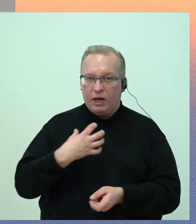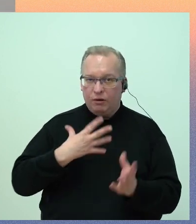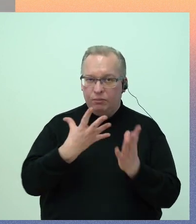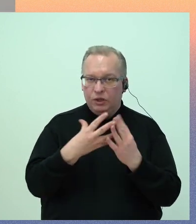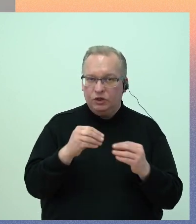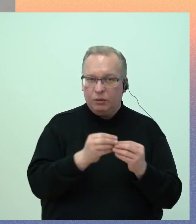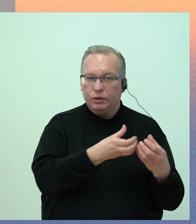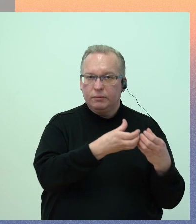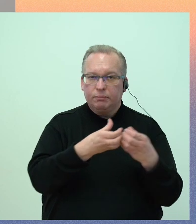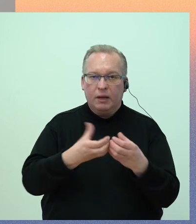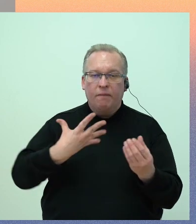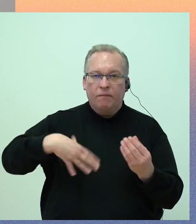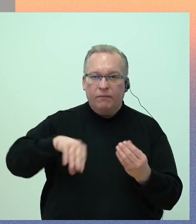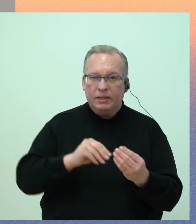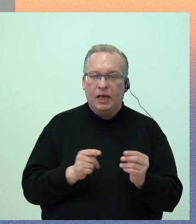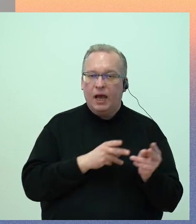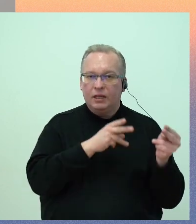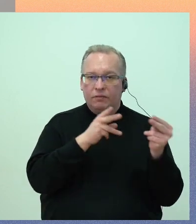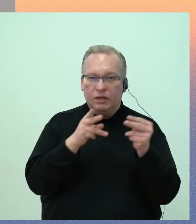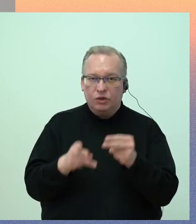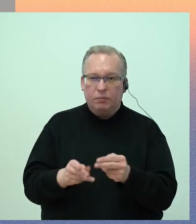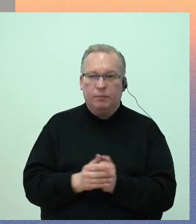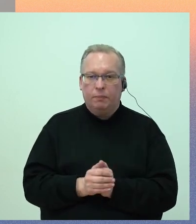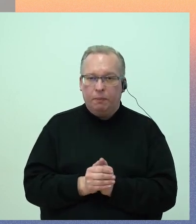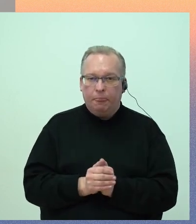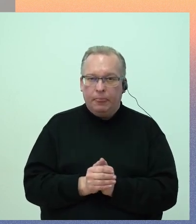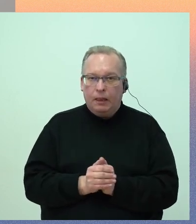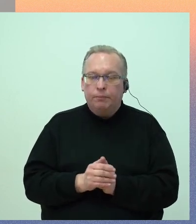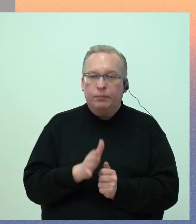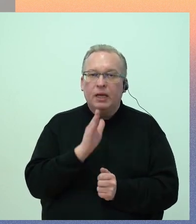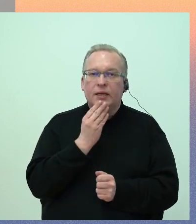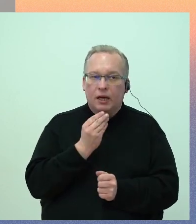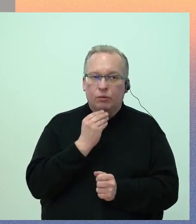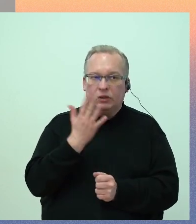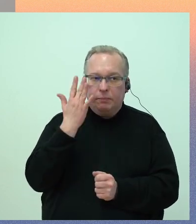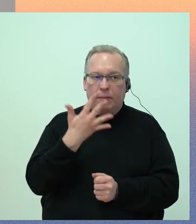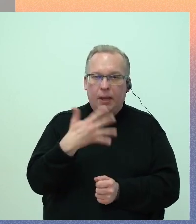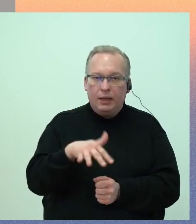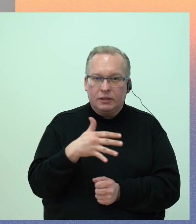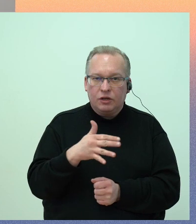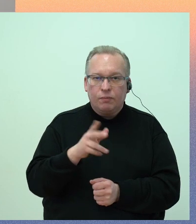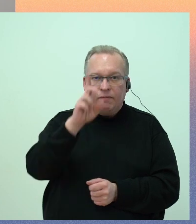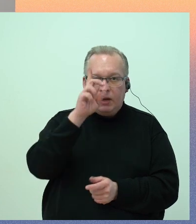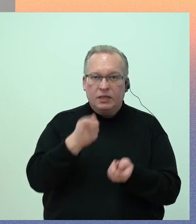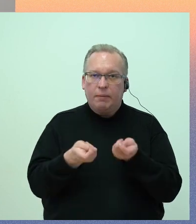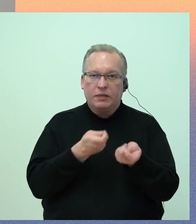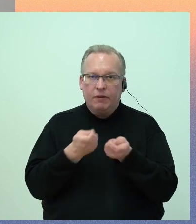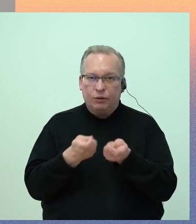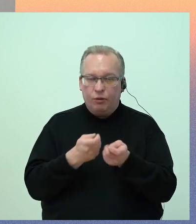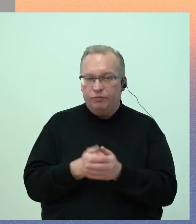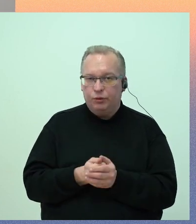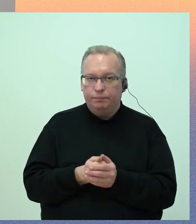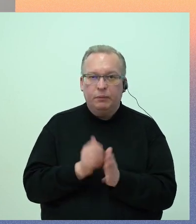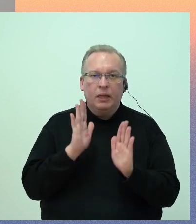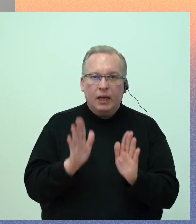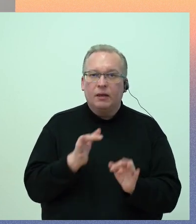šeimos atstovai. Visi atvyko į Jeruzalę. Įsivaizduojat, 50 valstybės vadovų. Ir jie atvyko